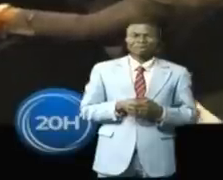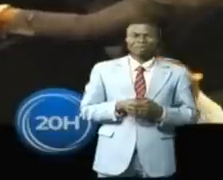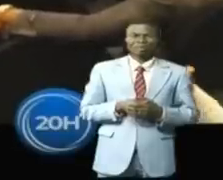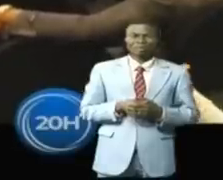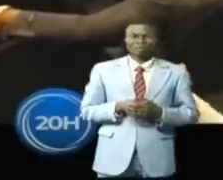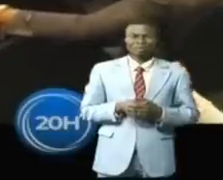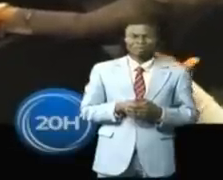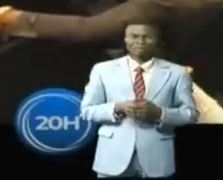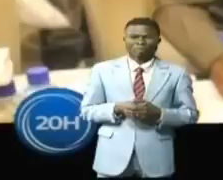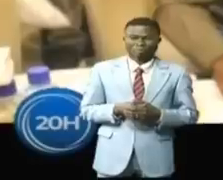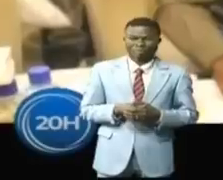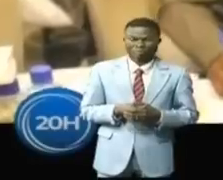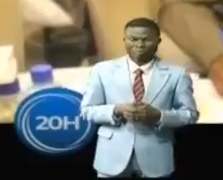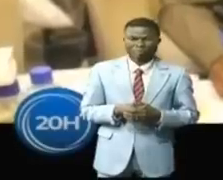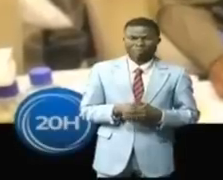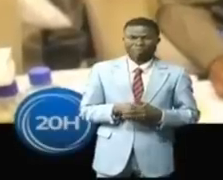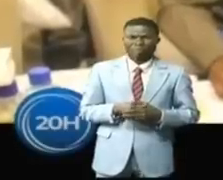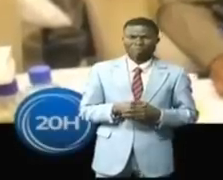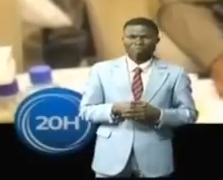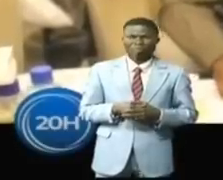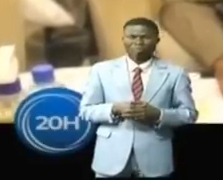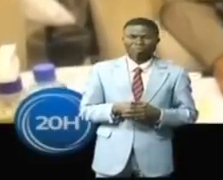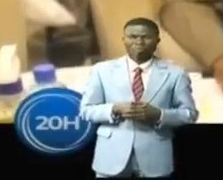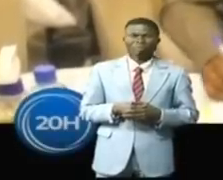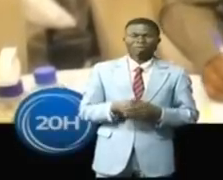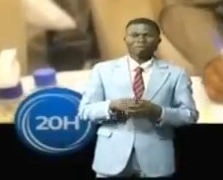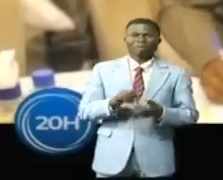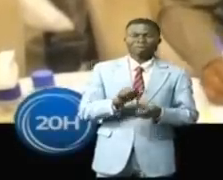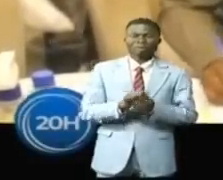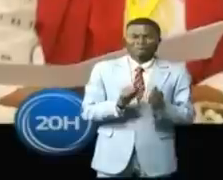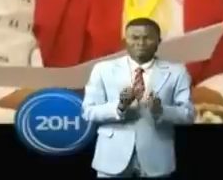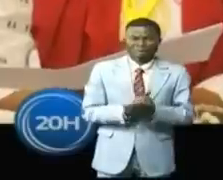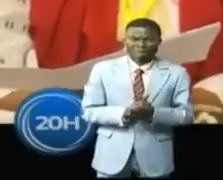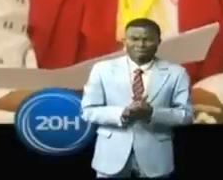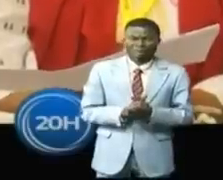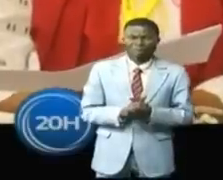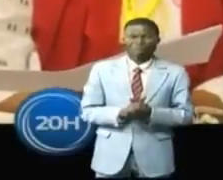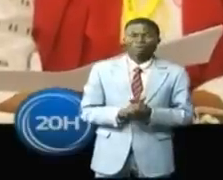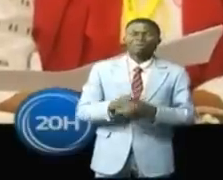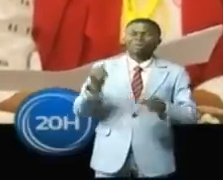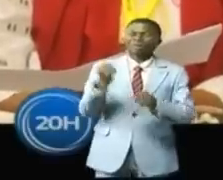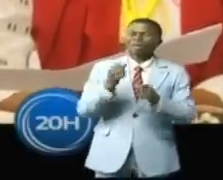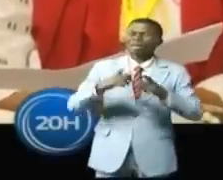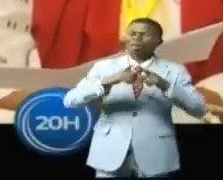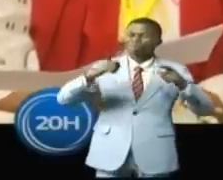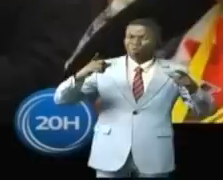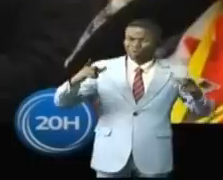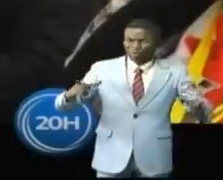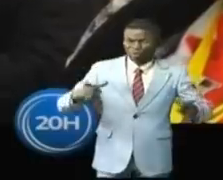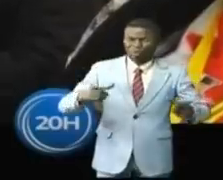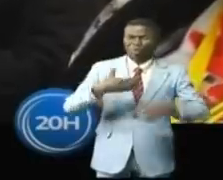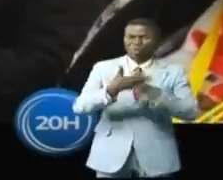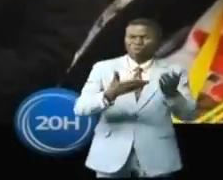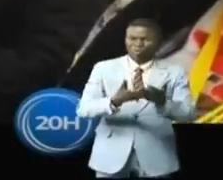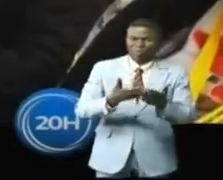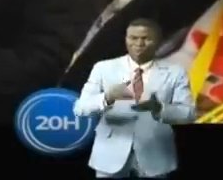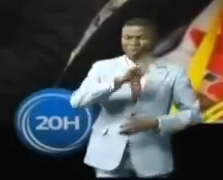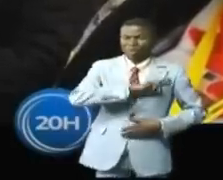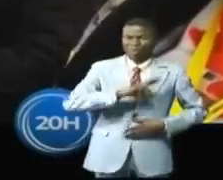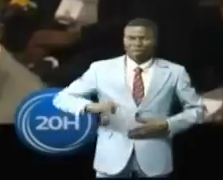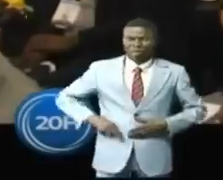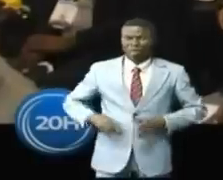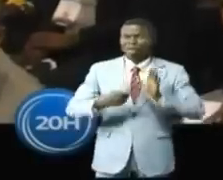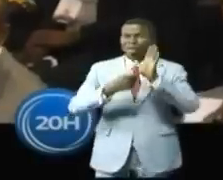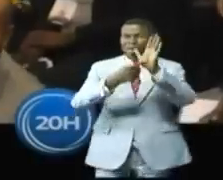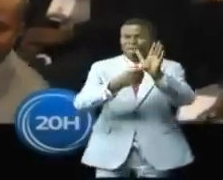Polytechnique de l'Université de Kinshasa et les choix des matériaux de construction des grands ouvrages durables en République démocratique du Congo, exposé